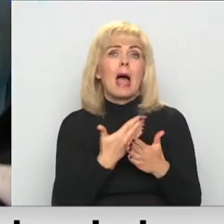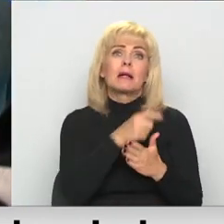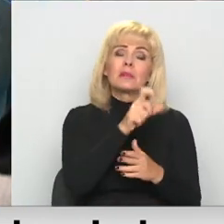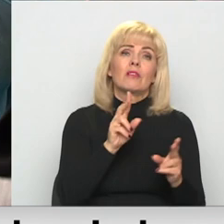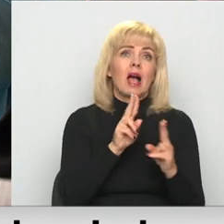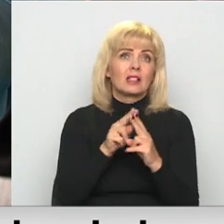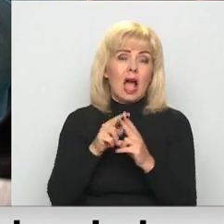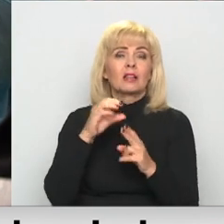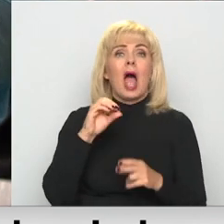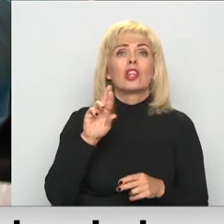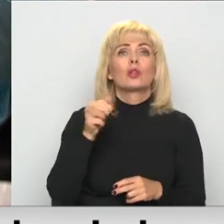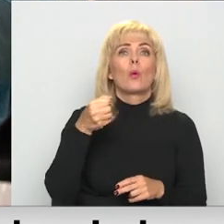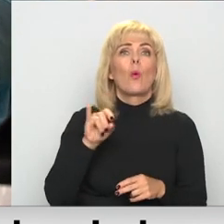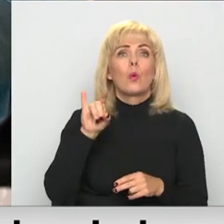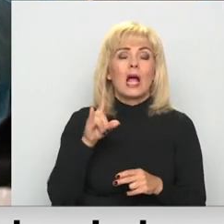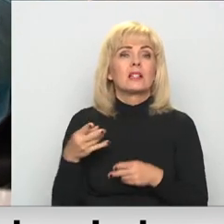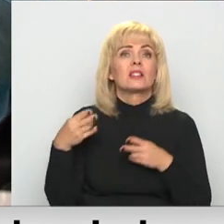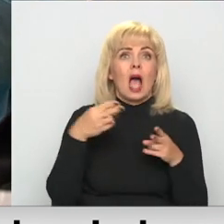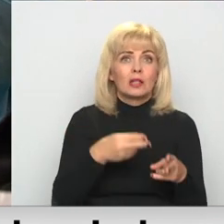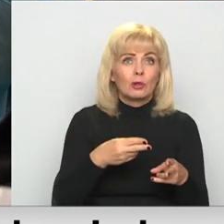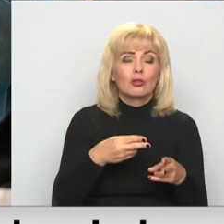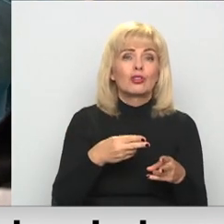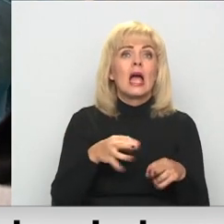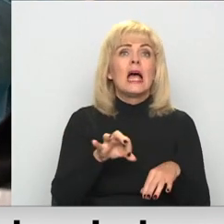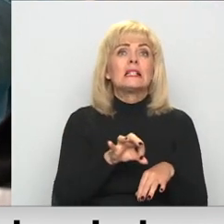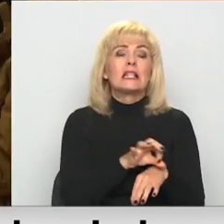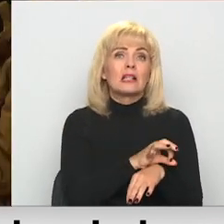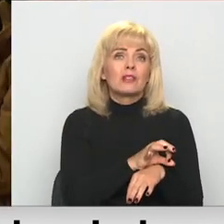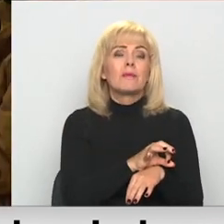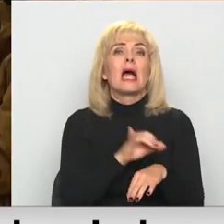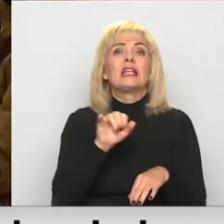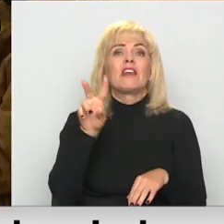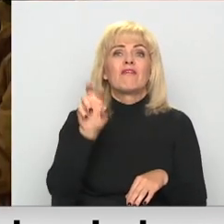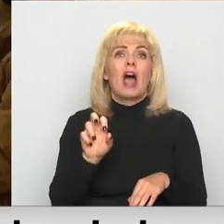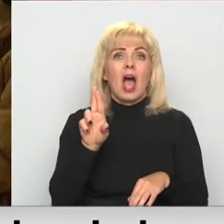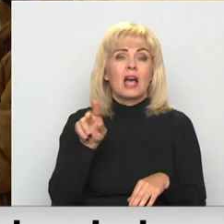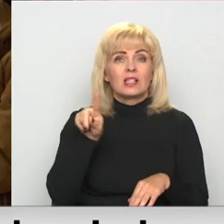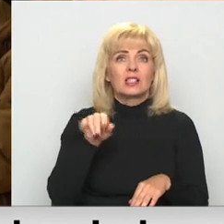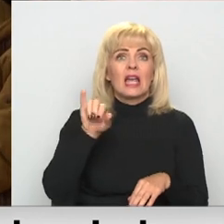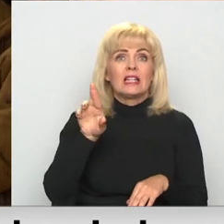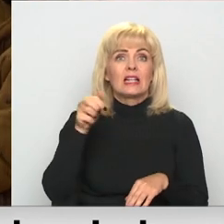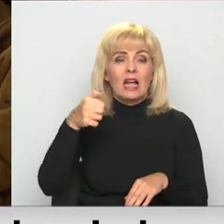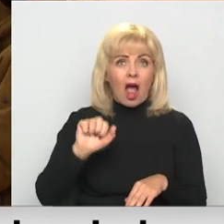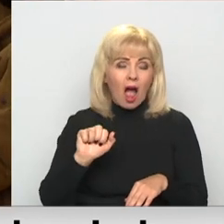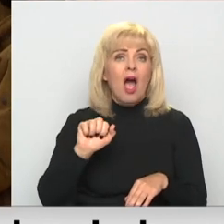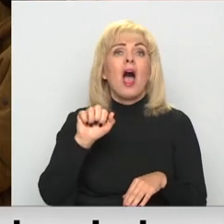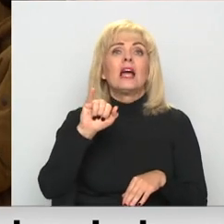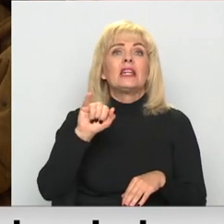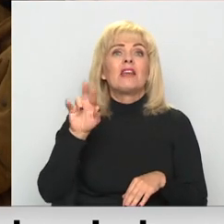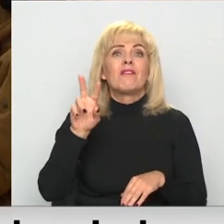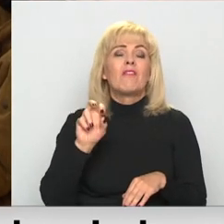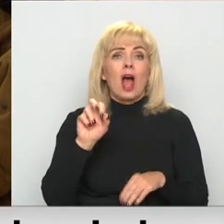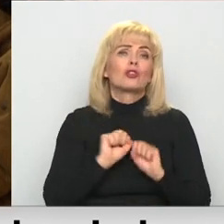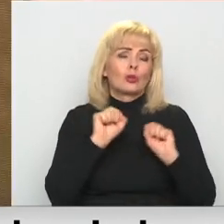No Engures vakcinēties atbraukuši arī dzīvesbiedri Ivars un Inga. 61 gada vecais Ivars bravūrīgi saka,